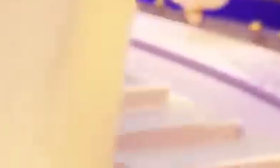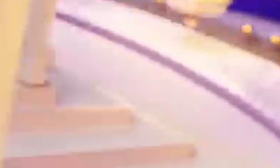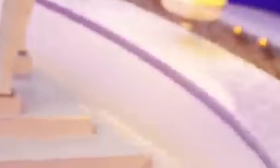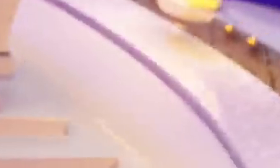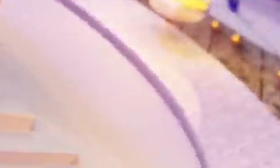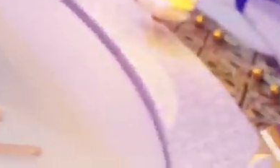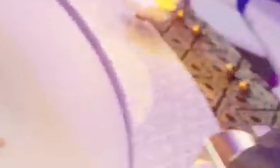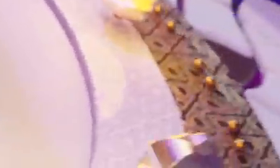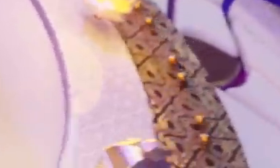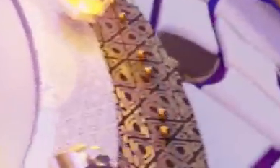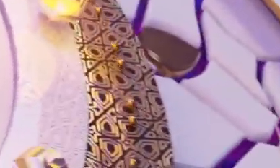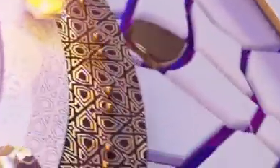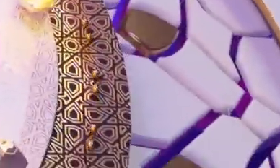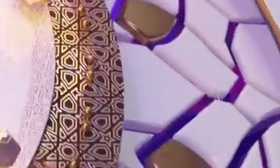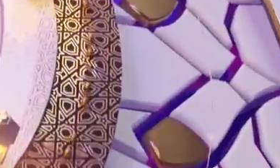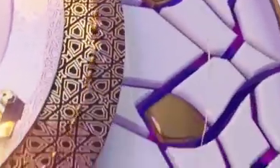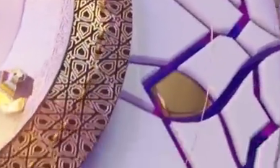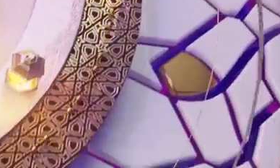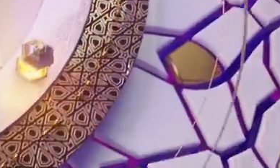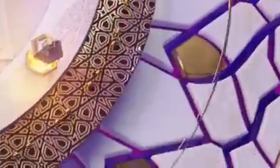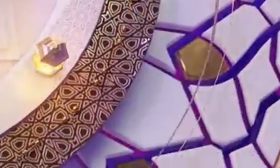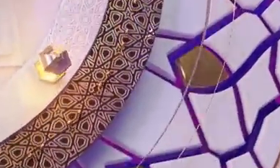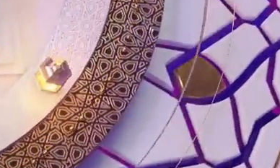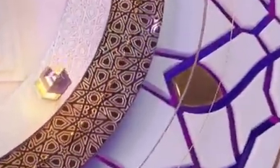ya robbal alamin